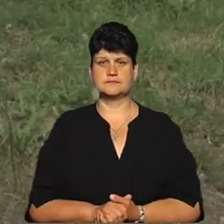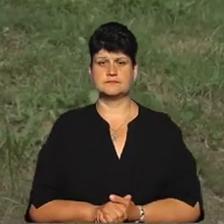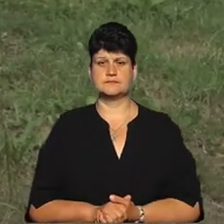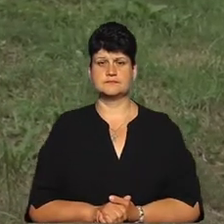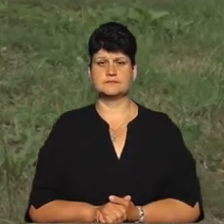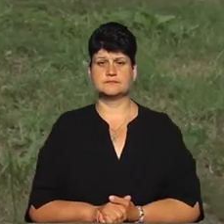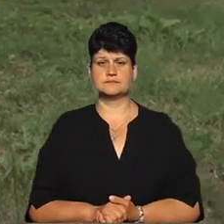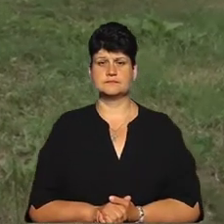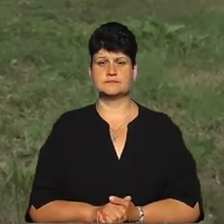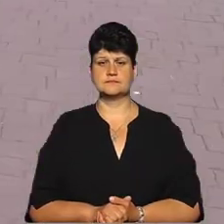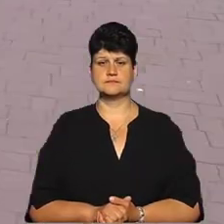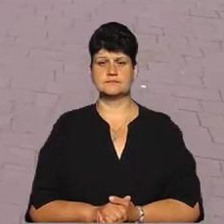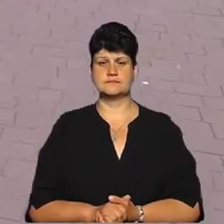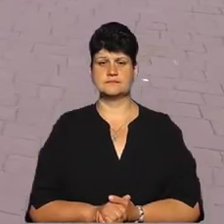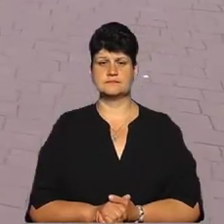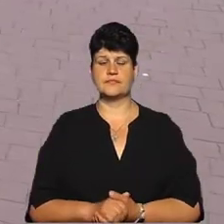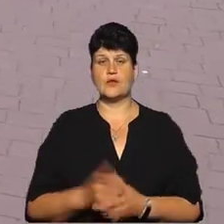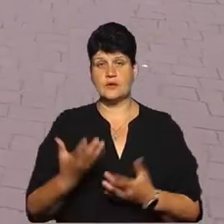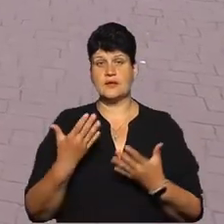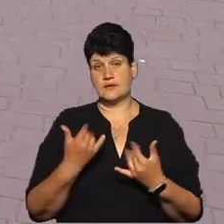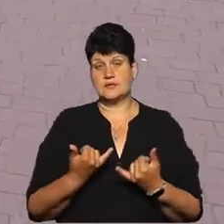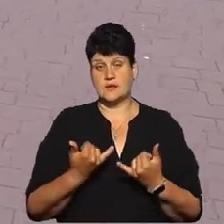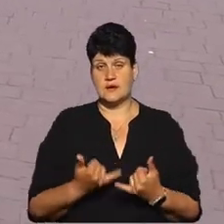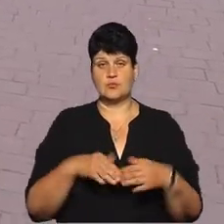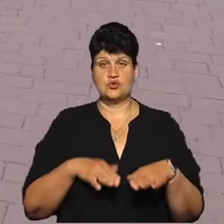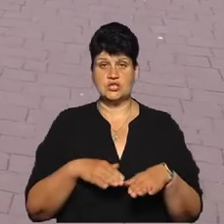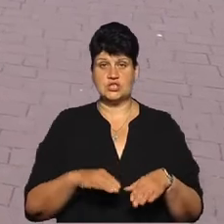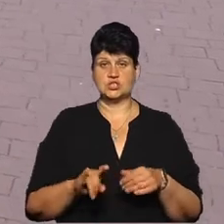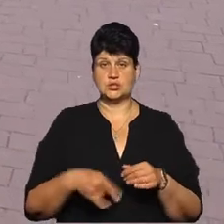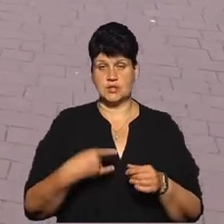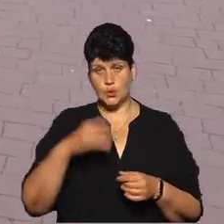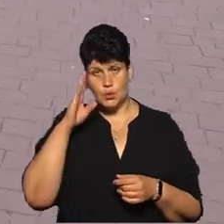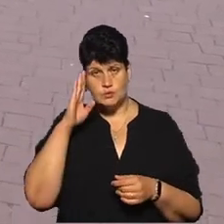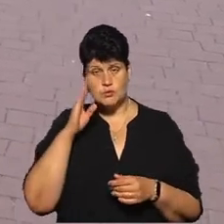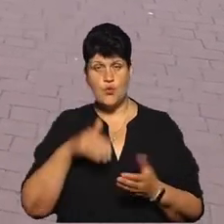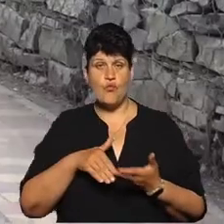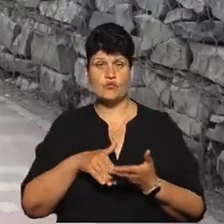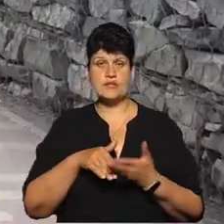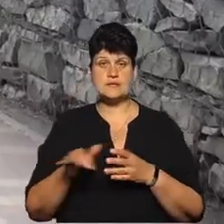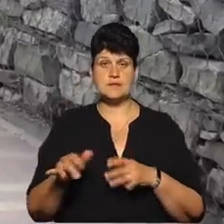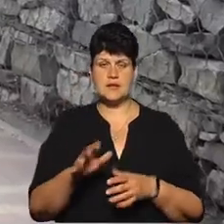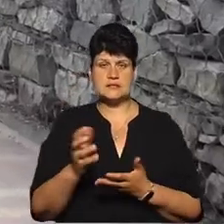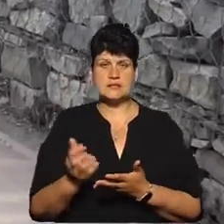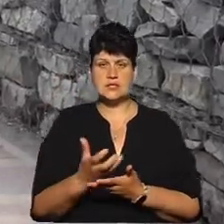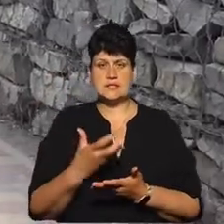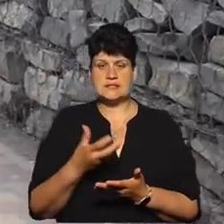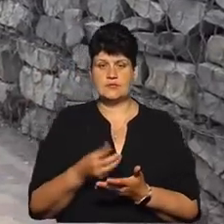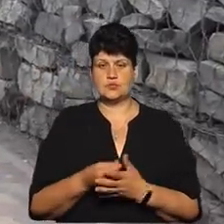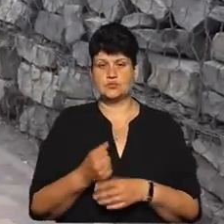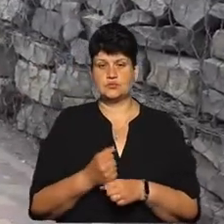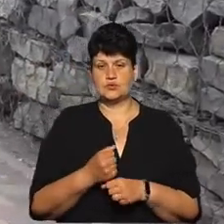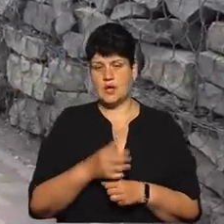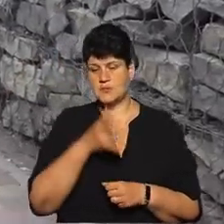Якраз штани пошили хлопцям. Раїса Коляда каже, у волонтерській справі відшукала своє призначення під час російсько-української